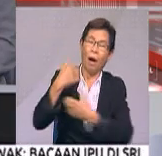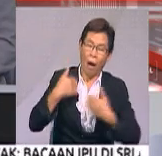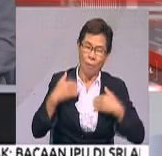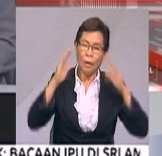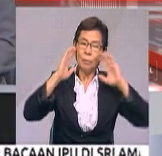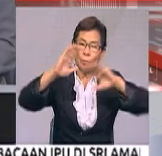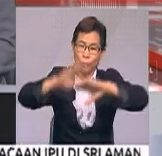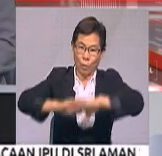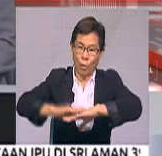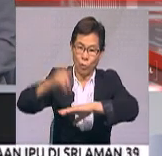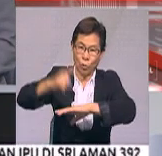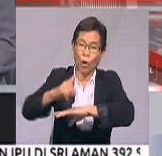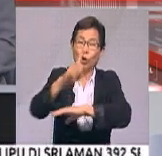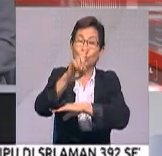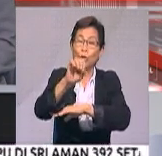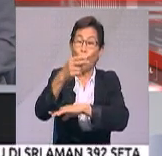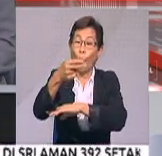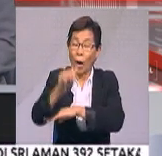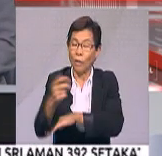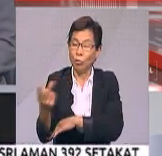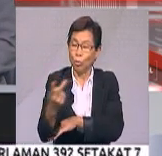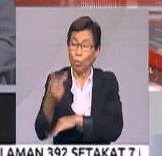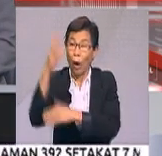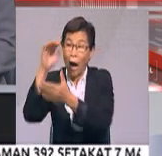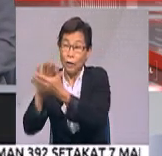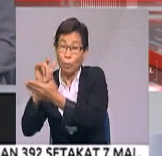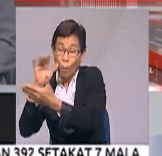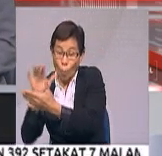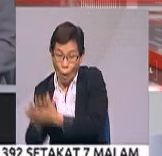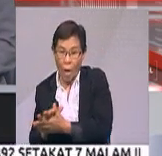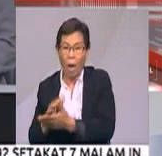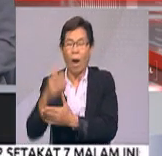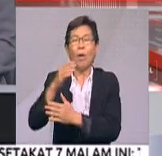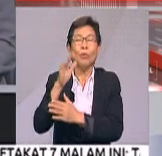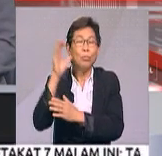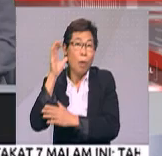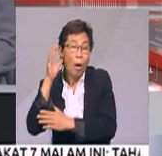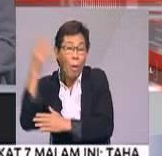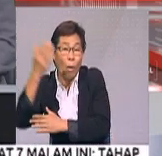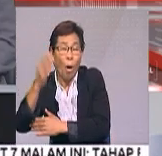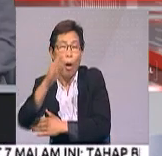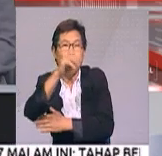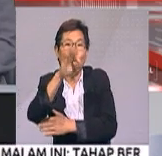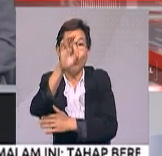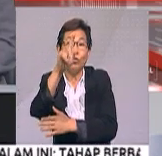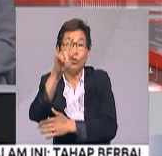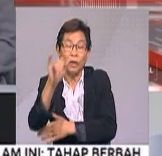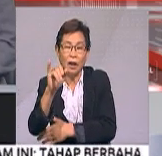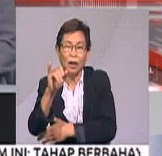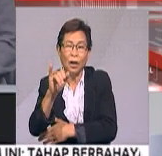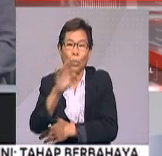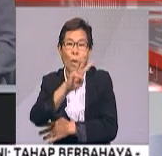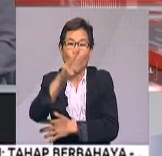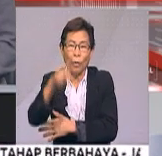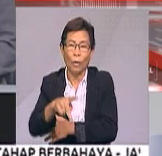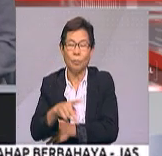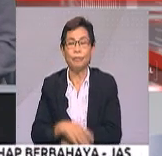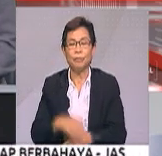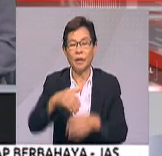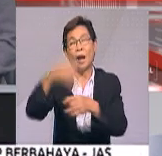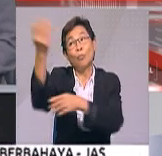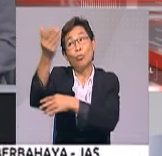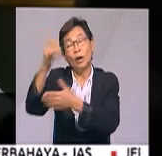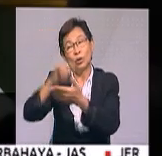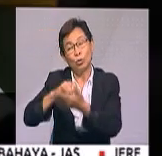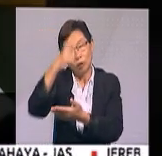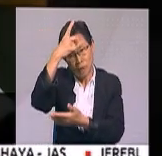menunaikan solat sunat duha, baginda berdua mengikuti kuliah yang disampaikan Mufti Wilayah Persekutuan Datuk Seri Zulkifli Mohamad. Dalam kuliah tersebut,